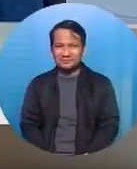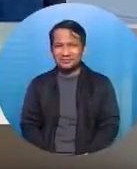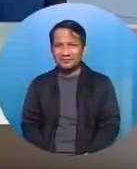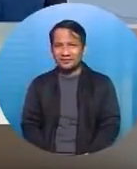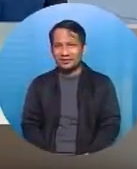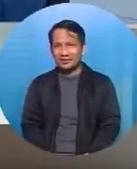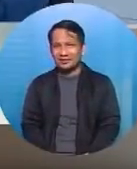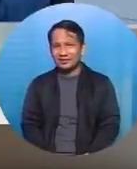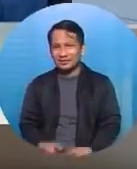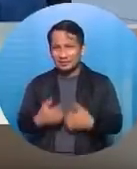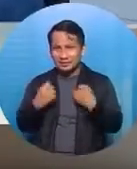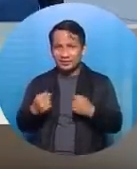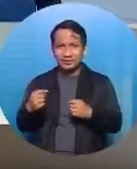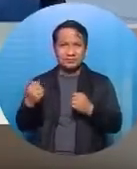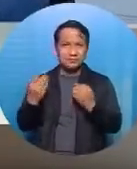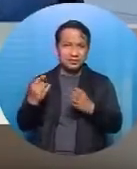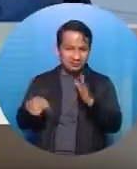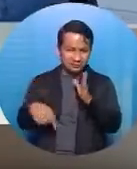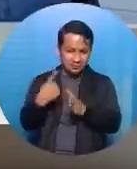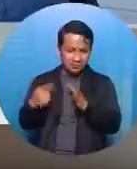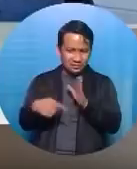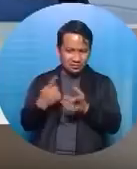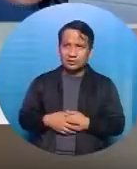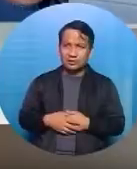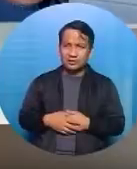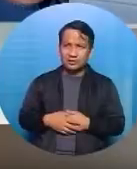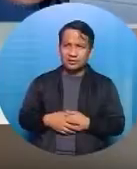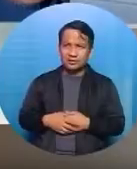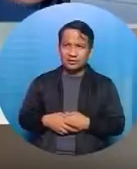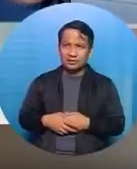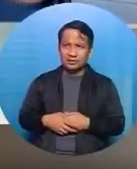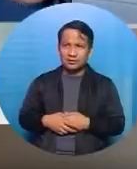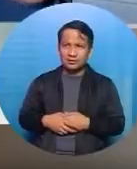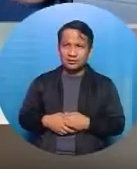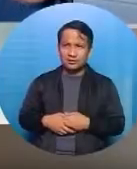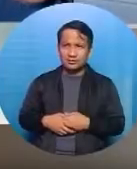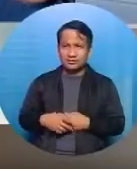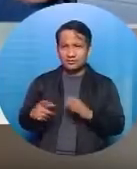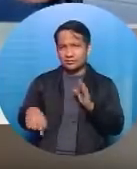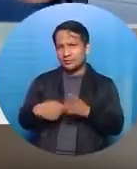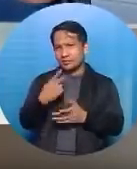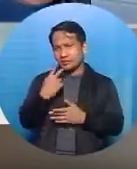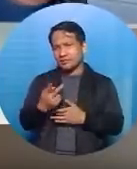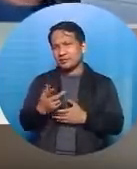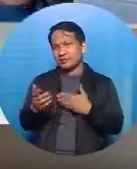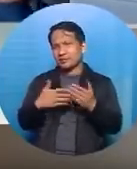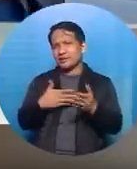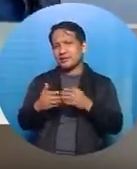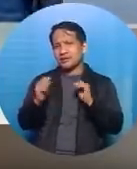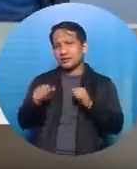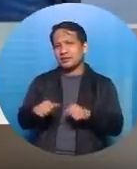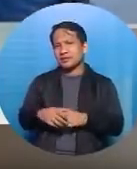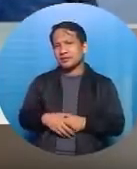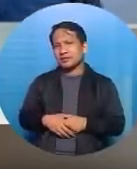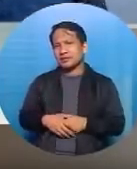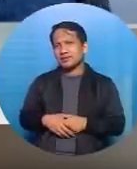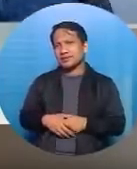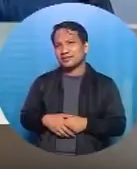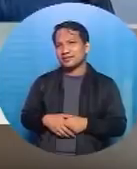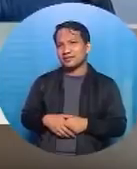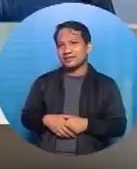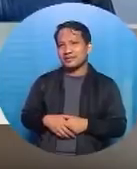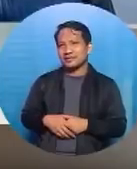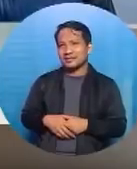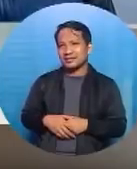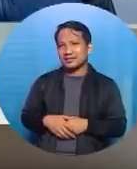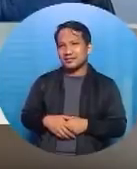So, ibig sabihin, pag malakas, maraming beses, nangyayari yung dapat mangyari? Hindi naman po ganun yun. Ah, okay. Sige po.